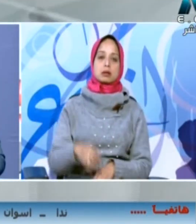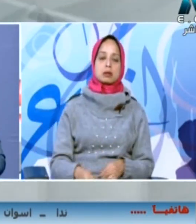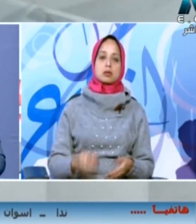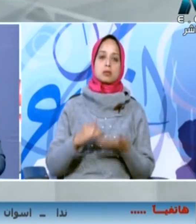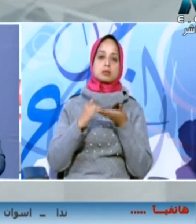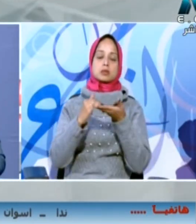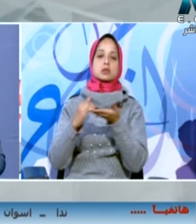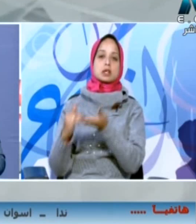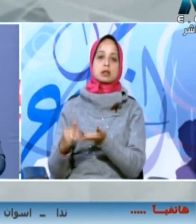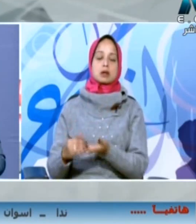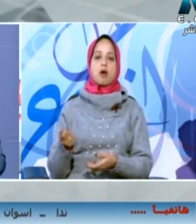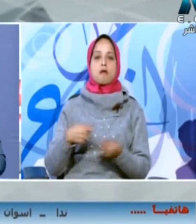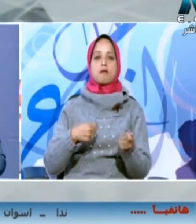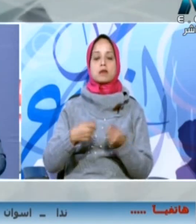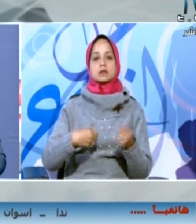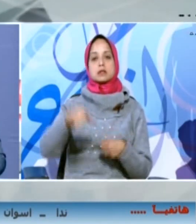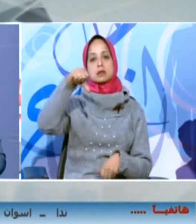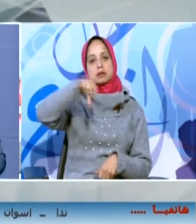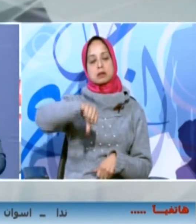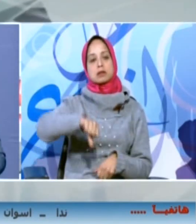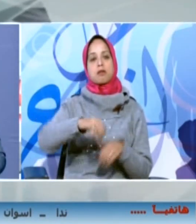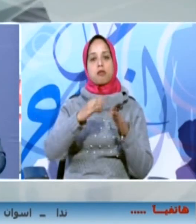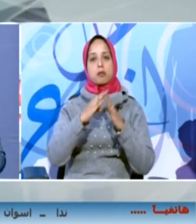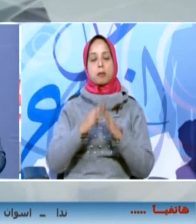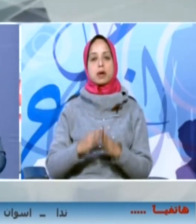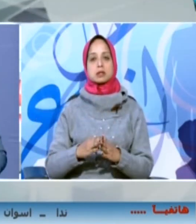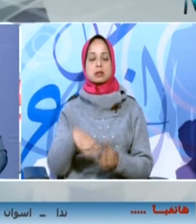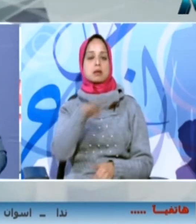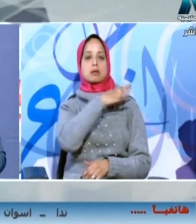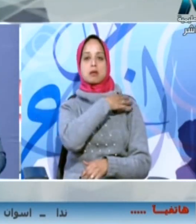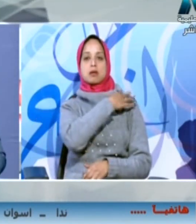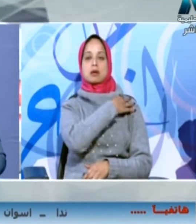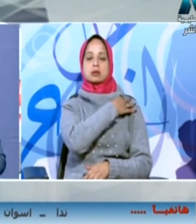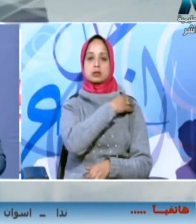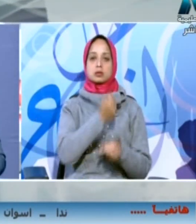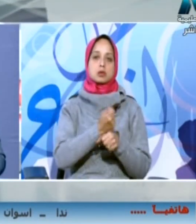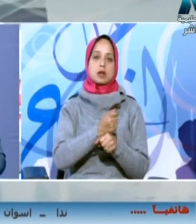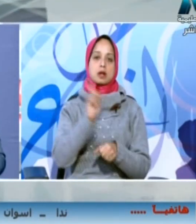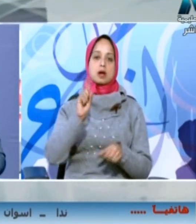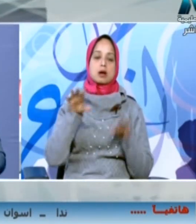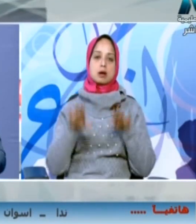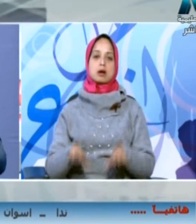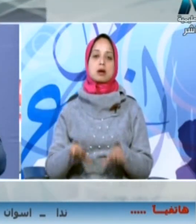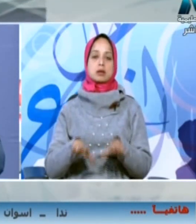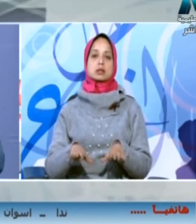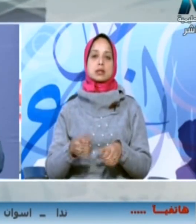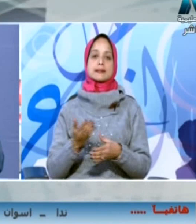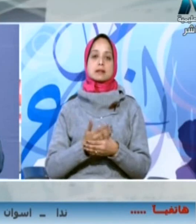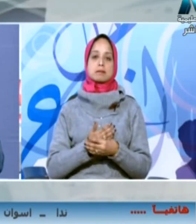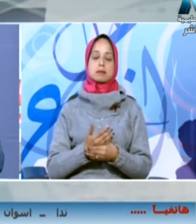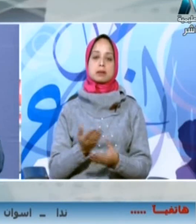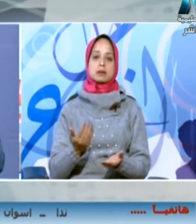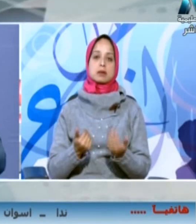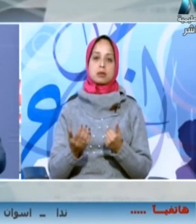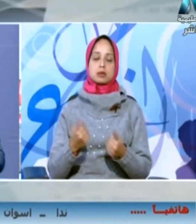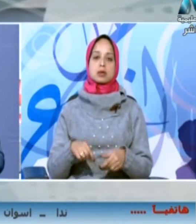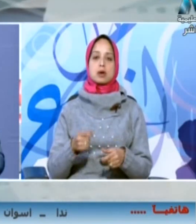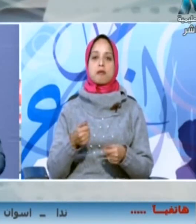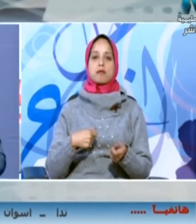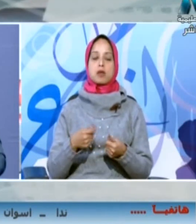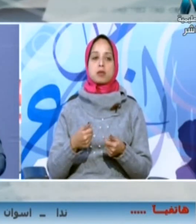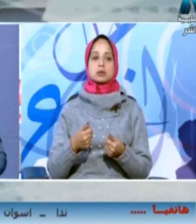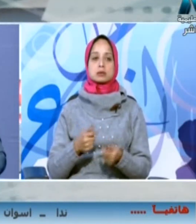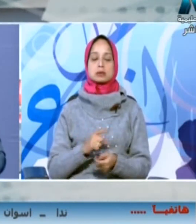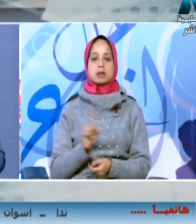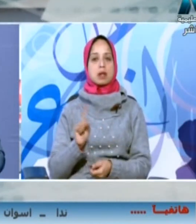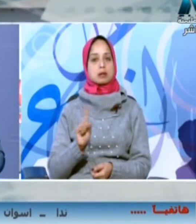الاوضاع الاقتصاديه واحاله الضباط للتقاعد توفيرا للنفقات. ماشي يا ندى؟ ماشي. طيب